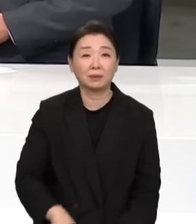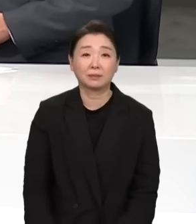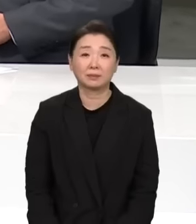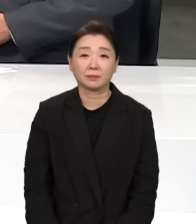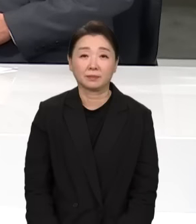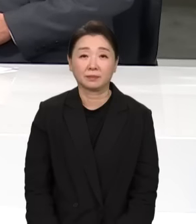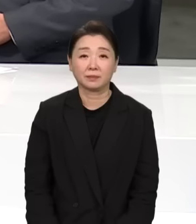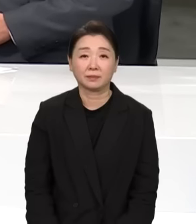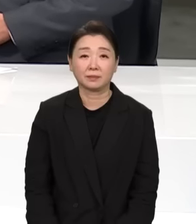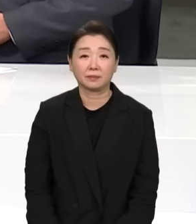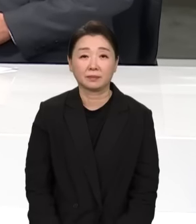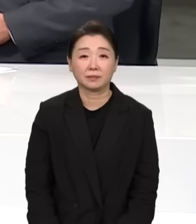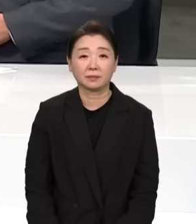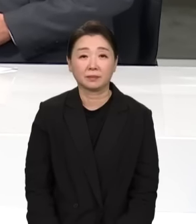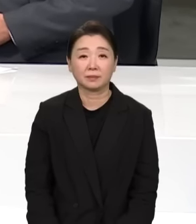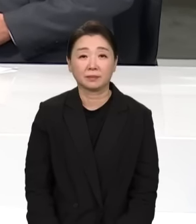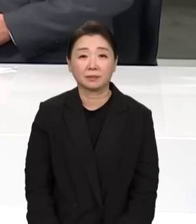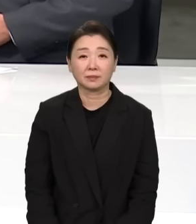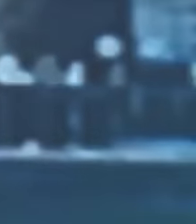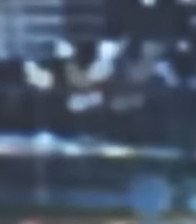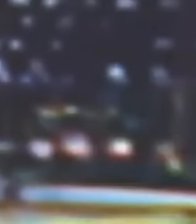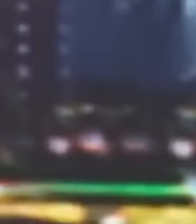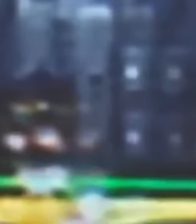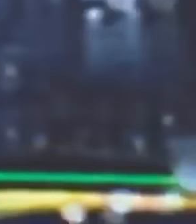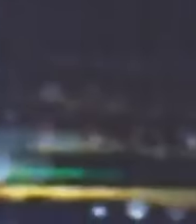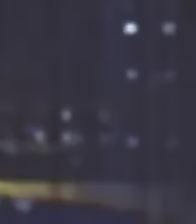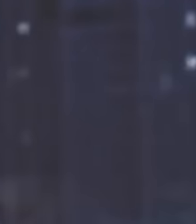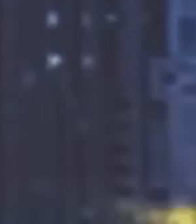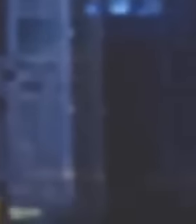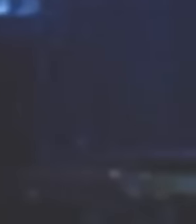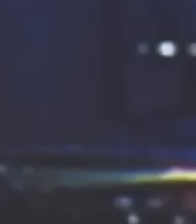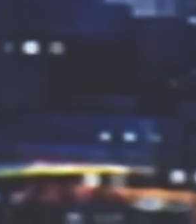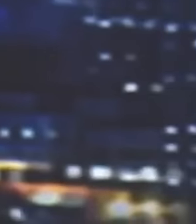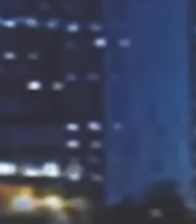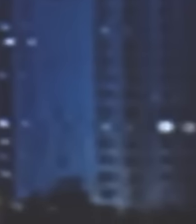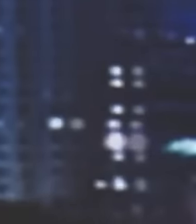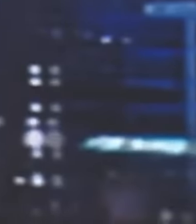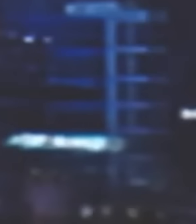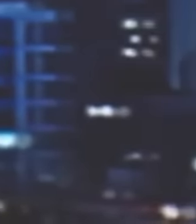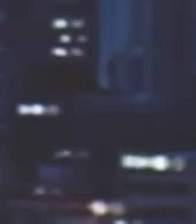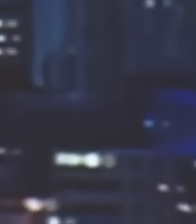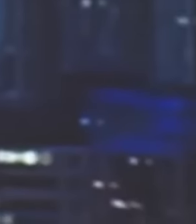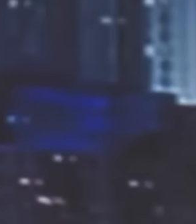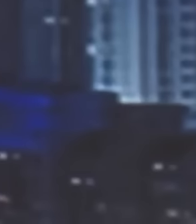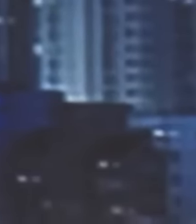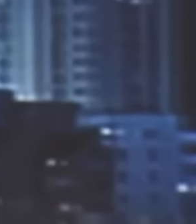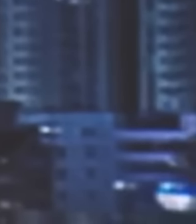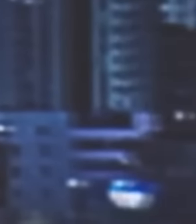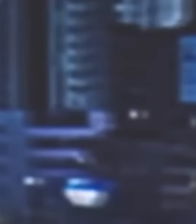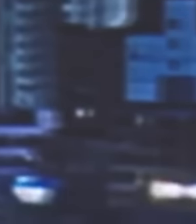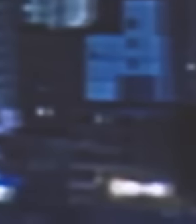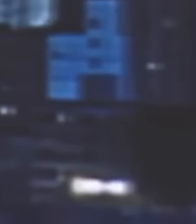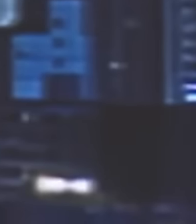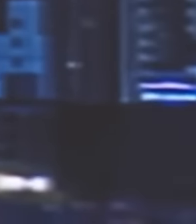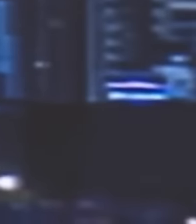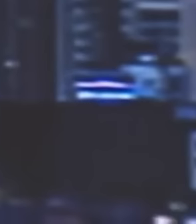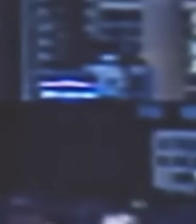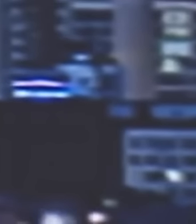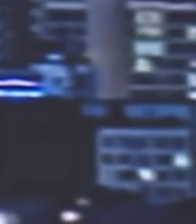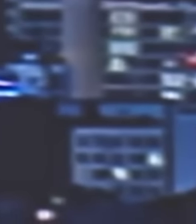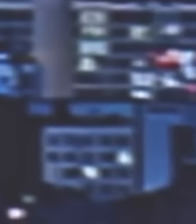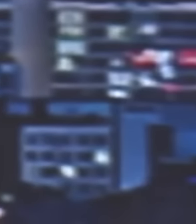오늘 여기까지 짚어보겠습니다 유선희 기자였습니다 JTBC 뉴스를 시청해주셔서 고맙습니다 저희는 저녁 6시